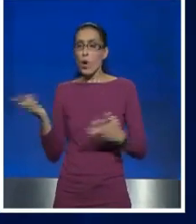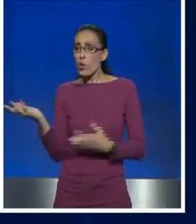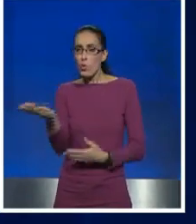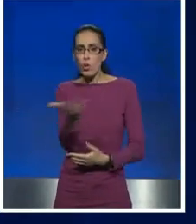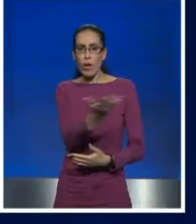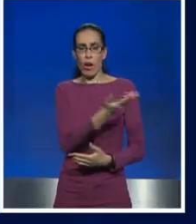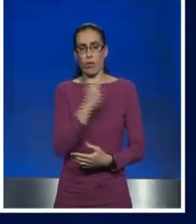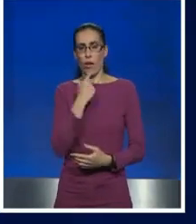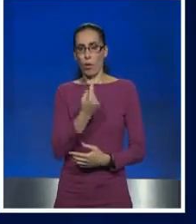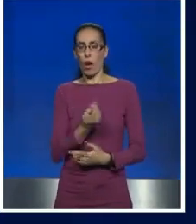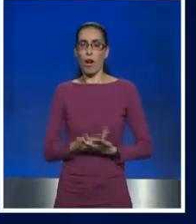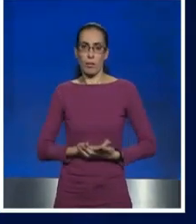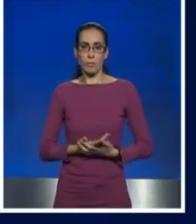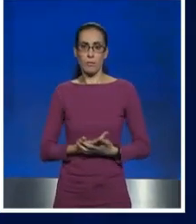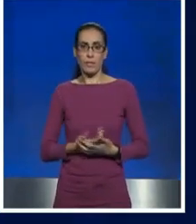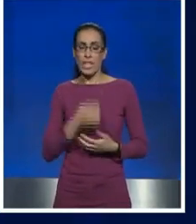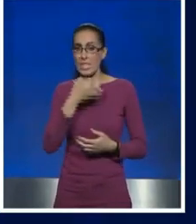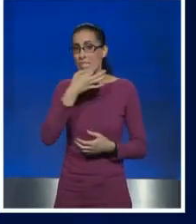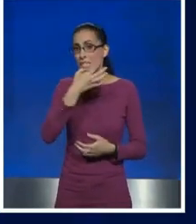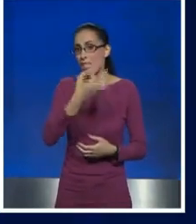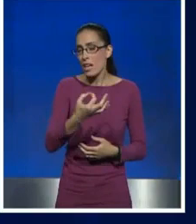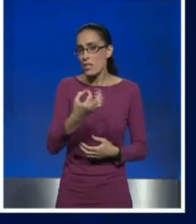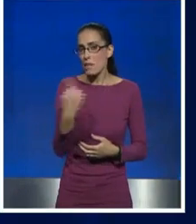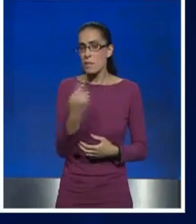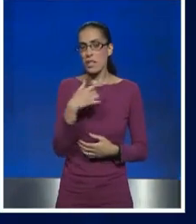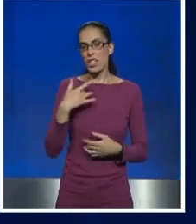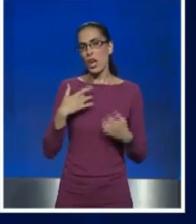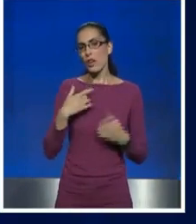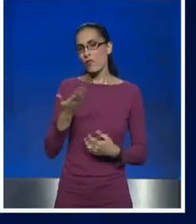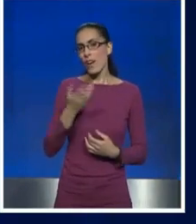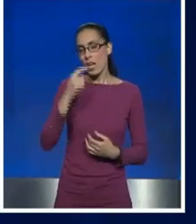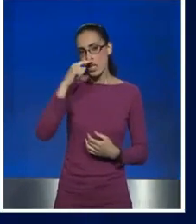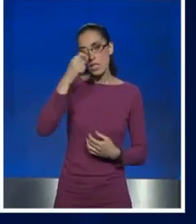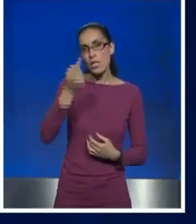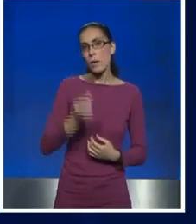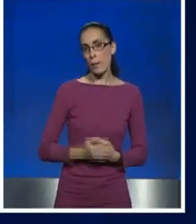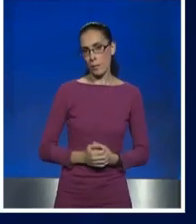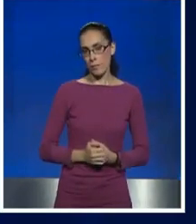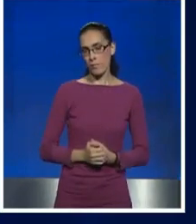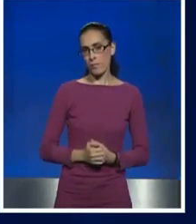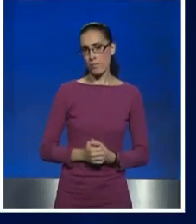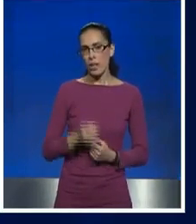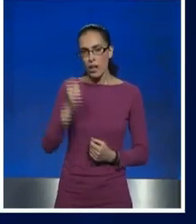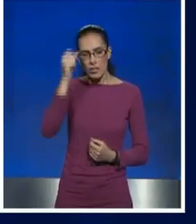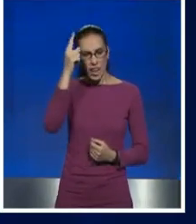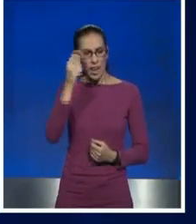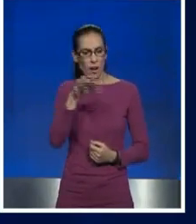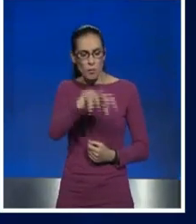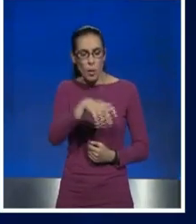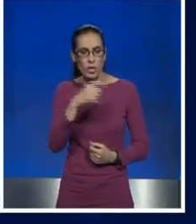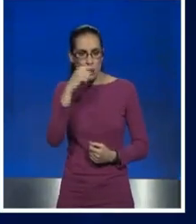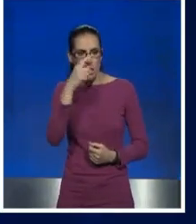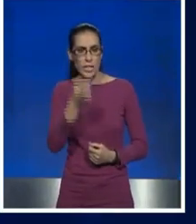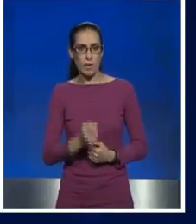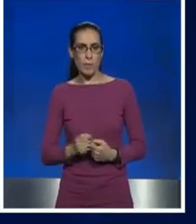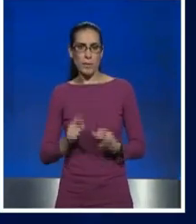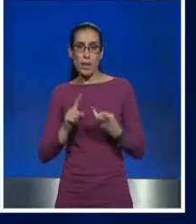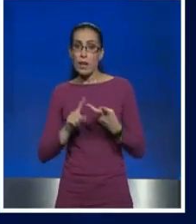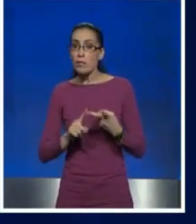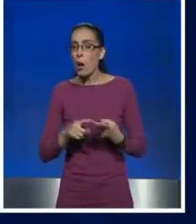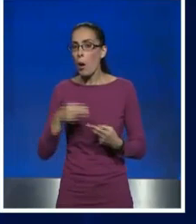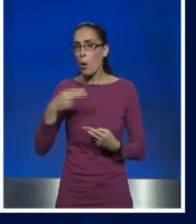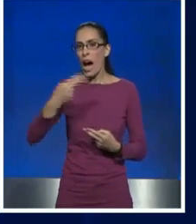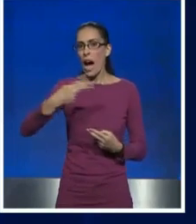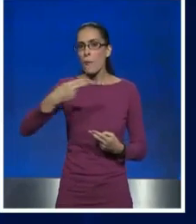jitkellem. Mhux saqsi li min jgħix taslima. Jekk għadux jaqraf l-taslima, jew l-Ħambrunisi,